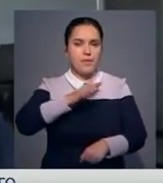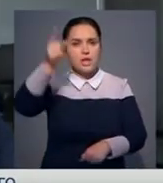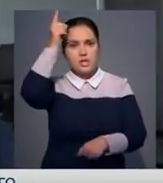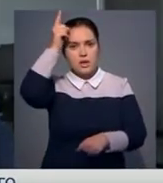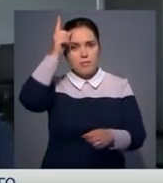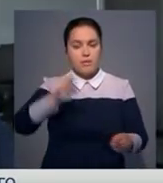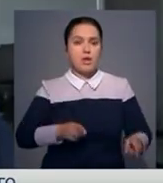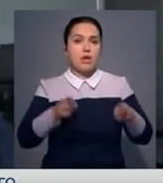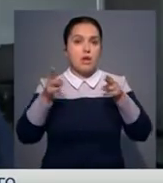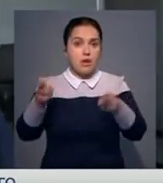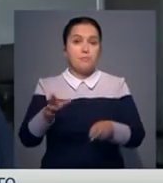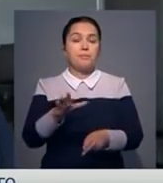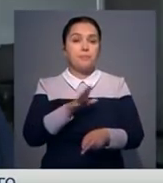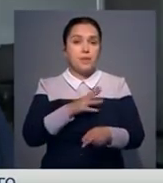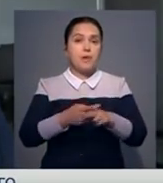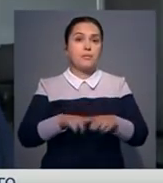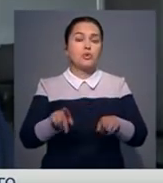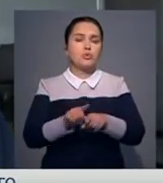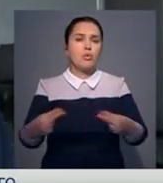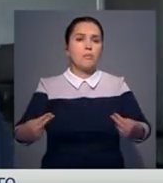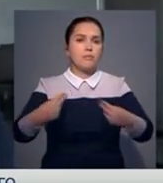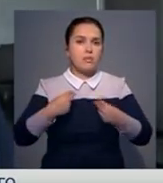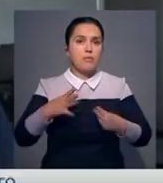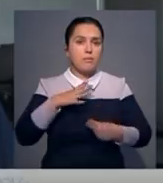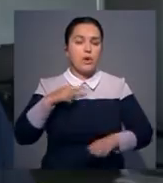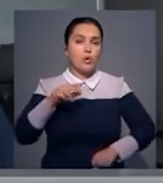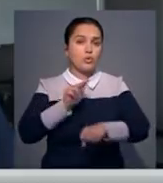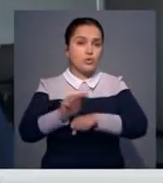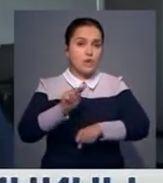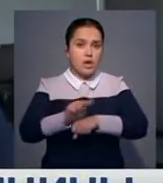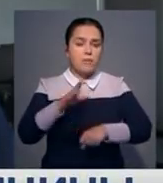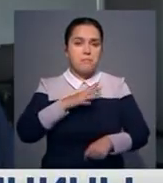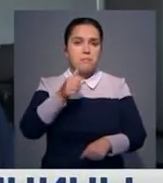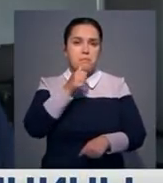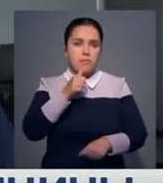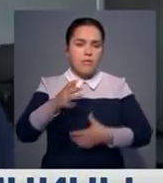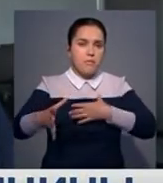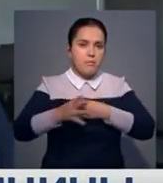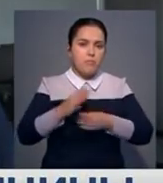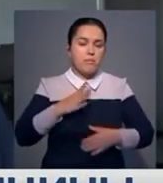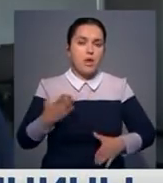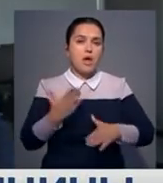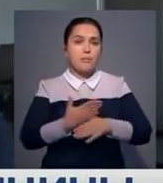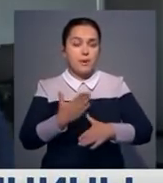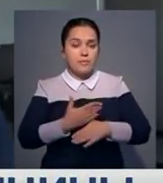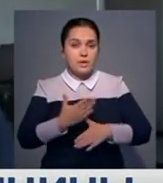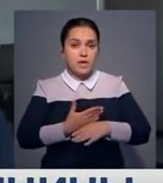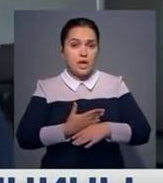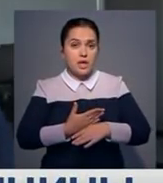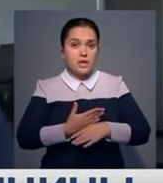нам на мастер-класс в течение года, несколько раз приезжали совместно. У нас ассистировали, помогали нам, мы им показывали полностью. И прежде